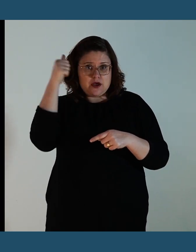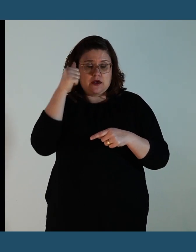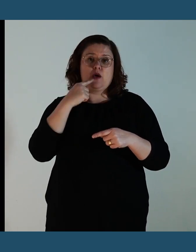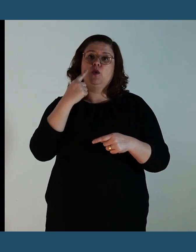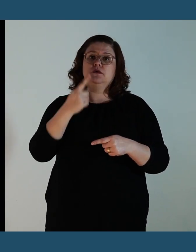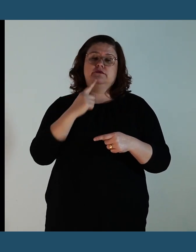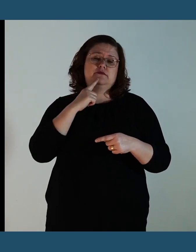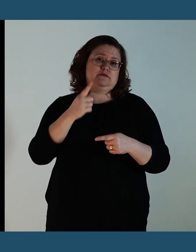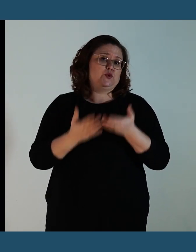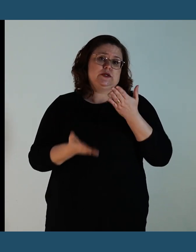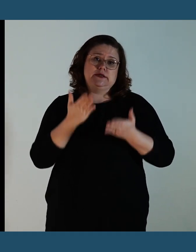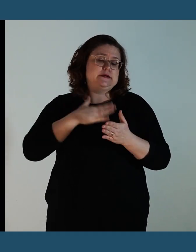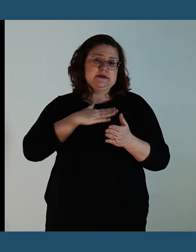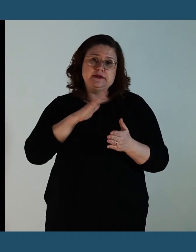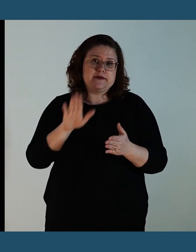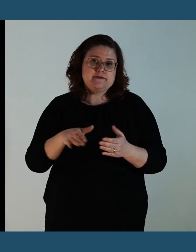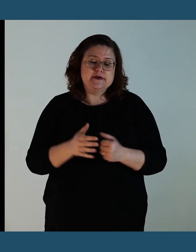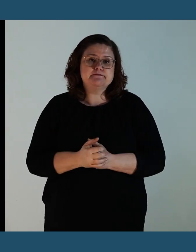vastauksia.